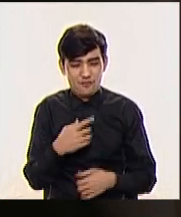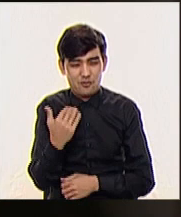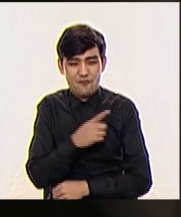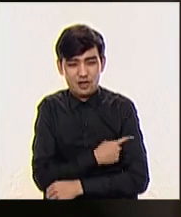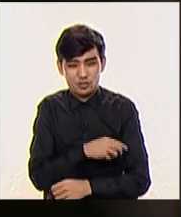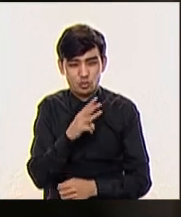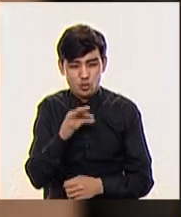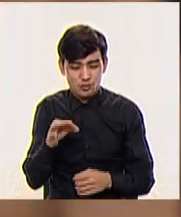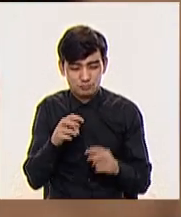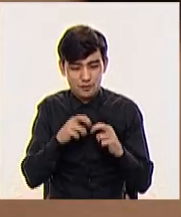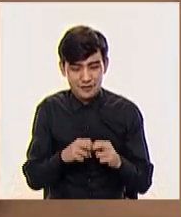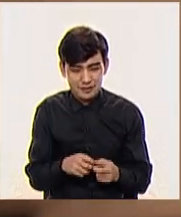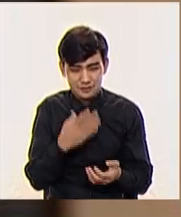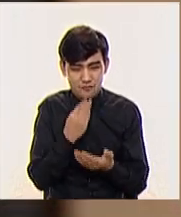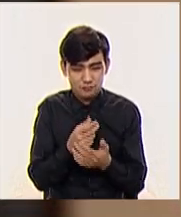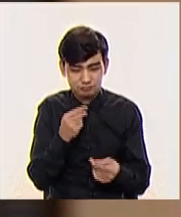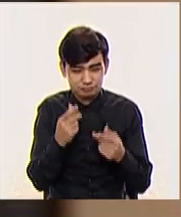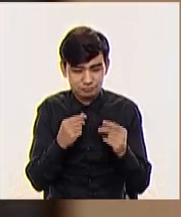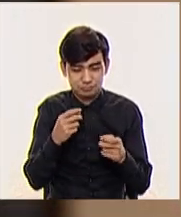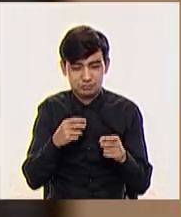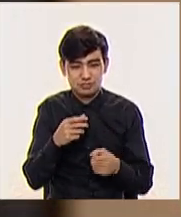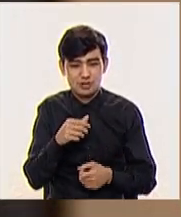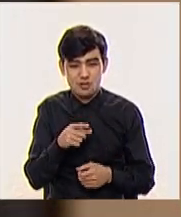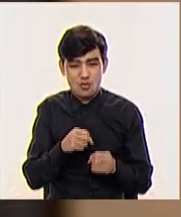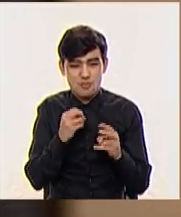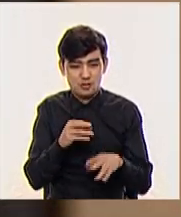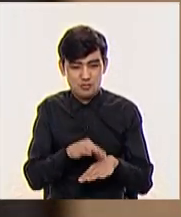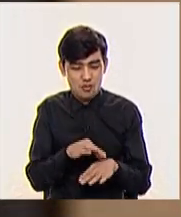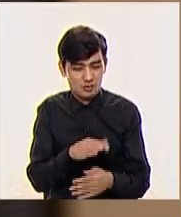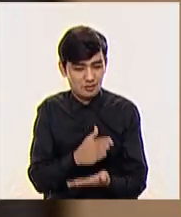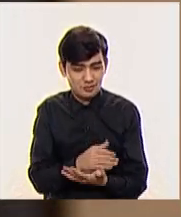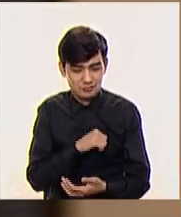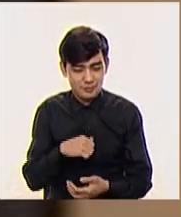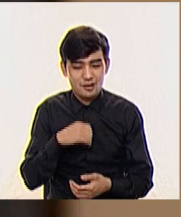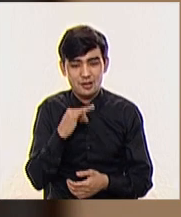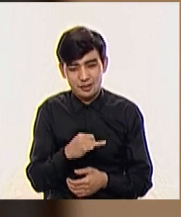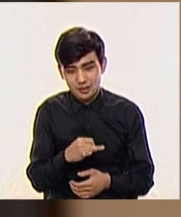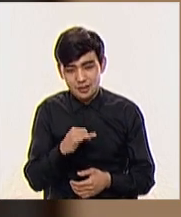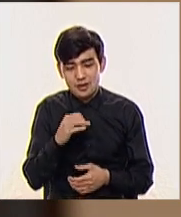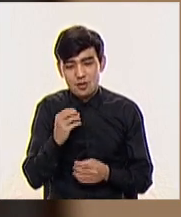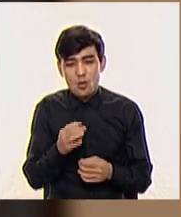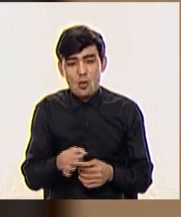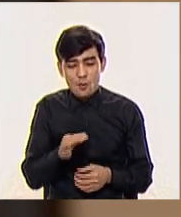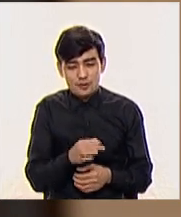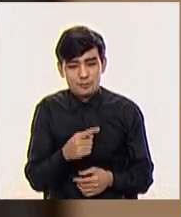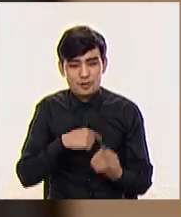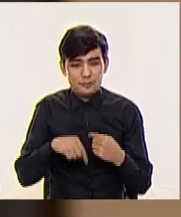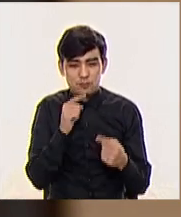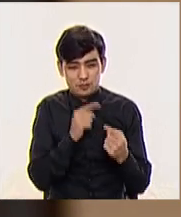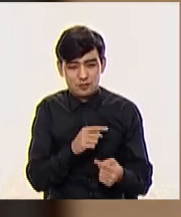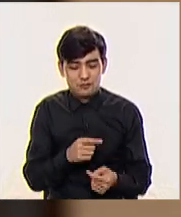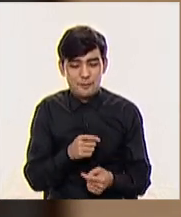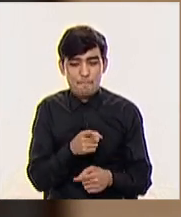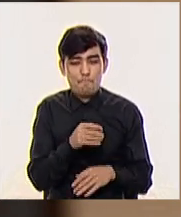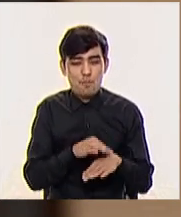то, какие-то свои вакцинации. Особо опасная болезнь. И по области мы против этой болезни